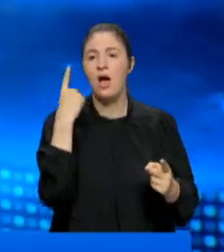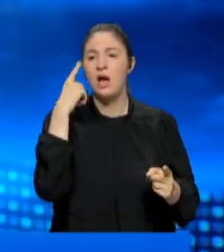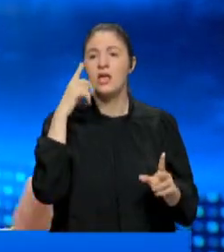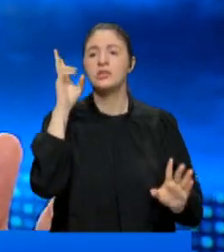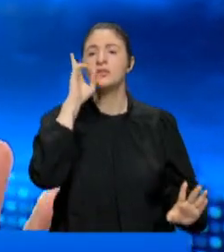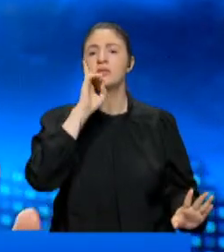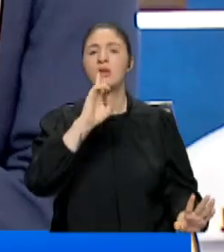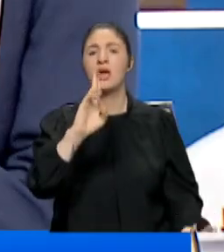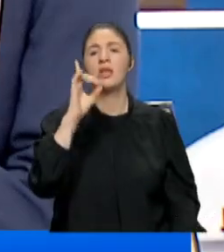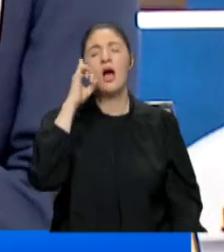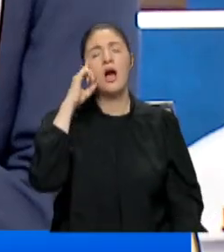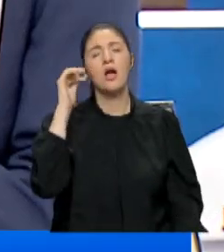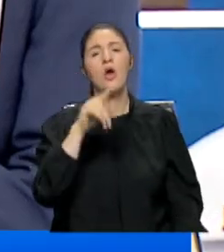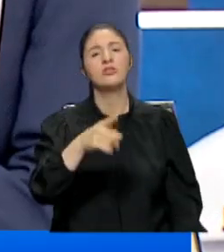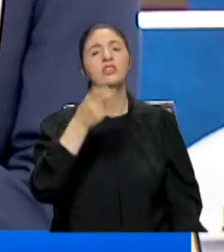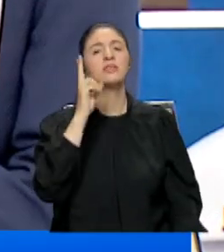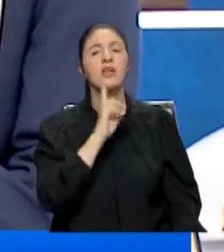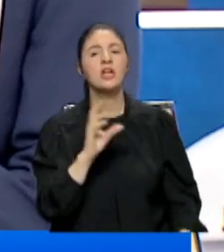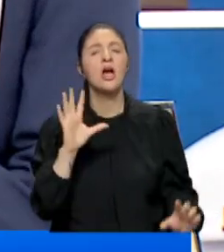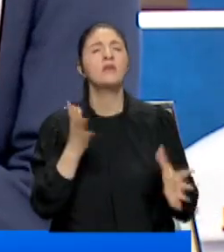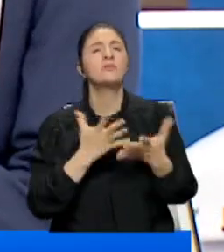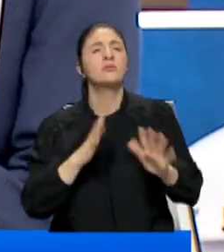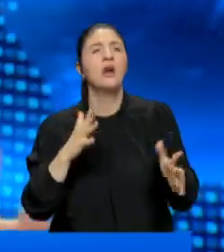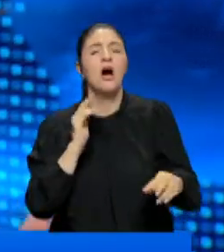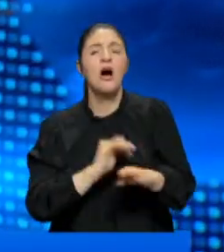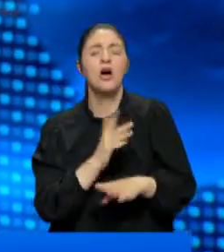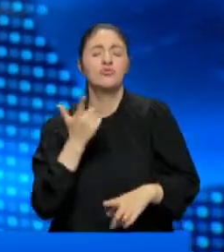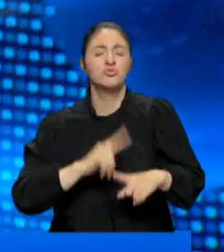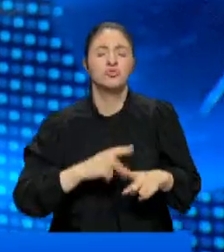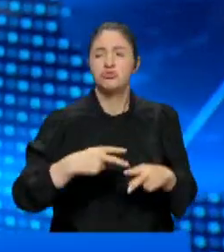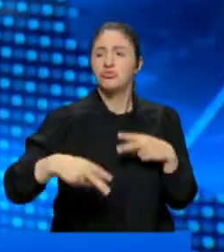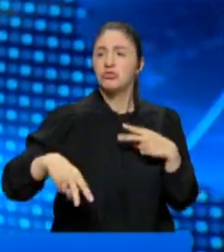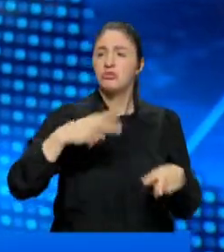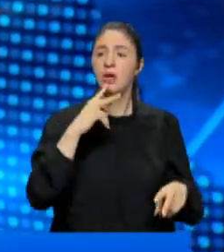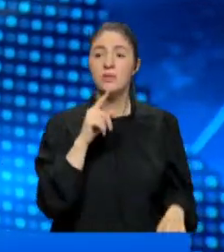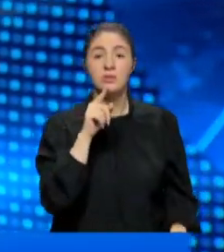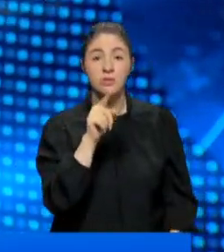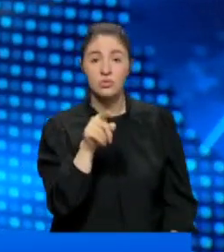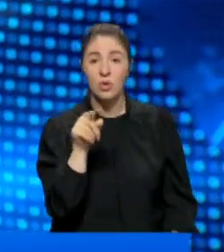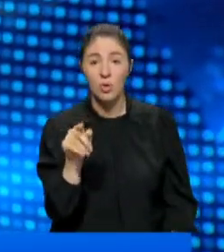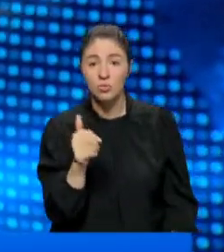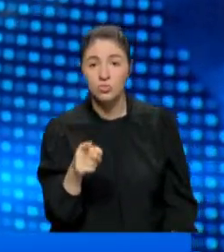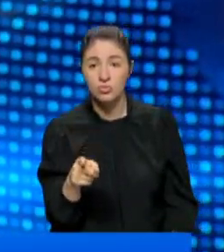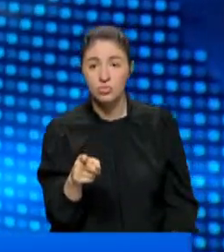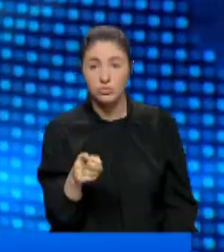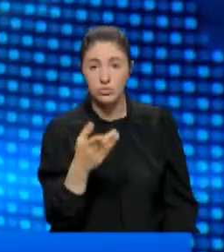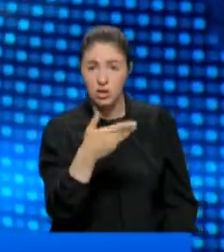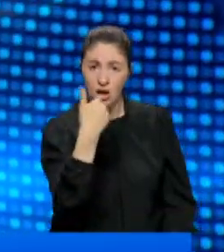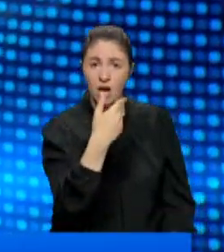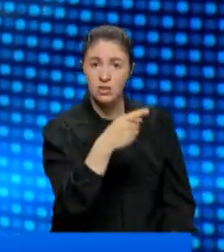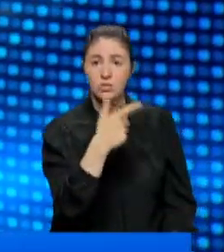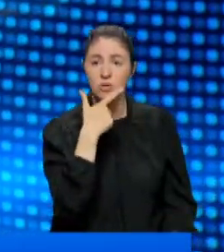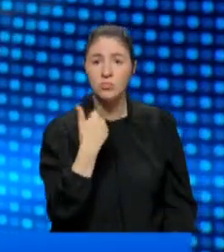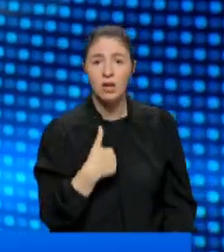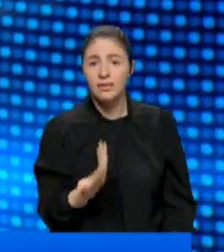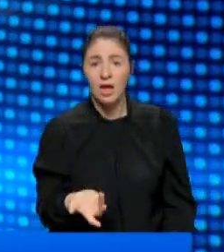hep zenginler gidiyor. Zenginler, evet, orada işte ışıltılı bir hayat, lüks restoranlar. Yok. Ama siz o gün, tabii, anlatın Bodrum'da